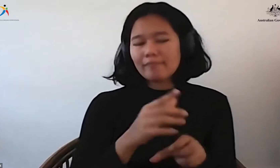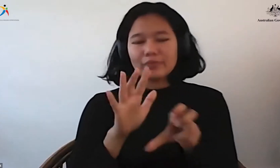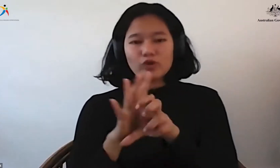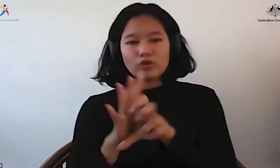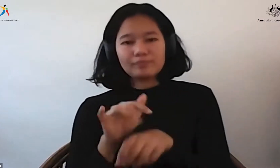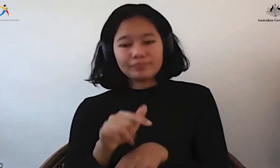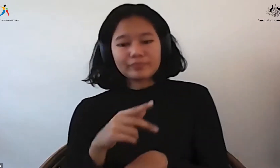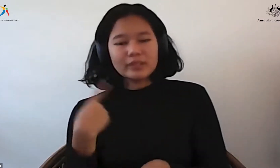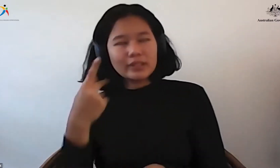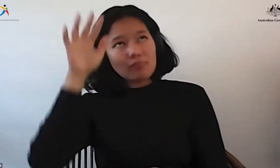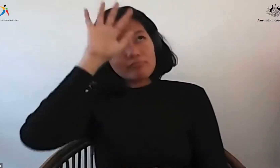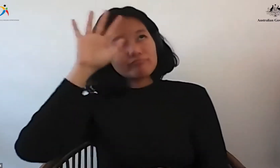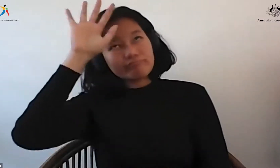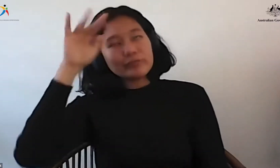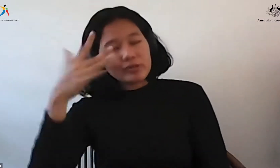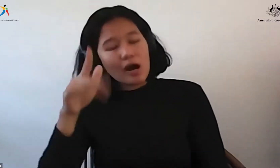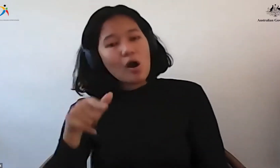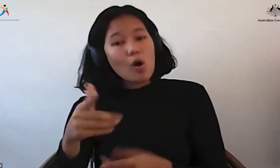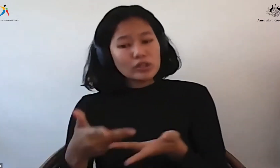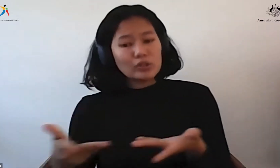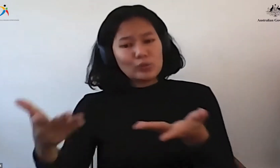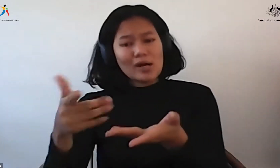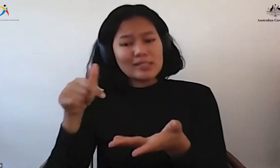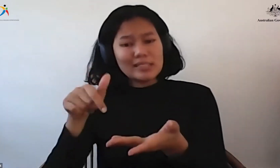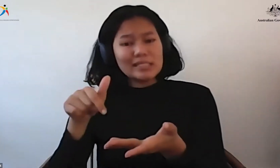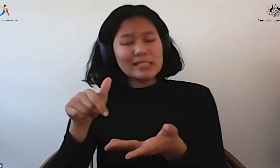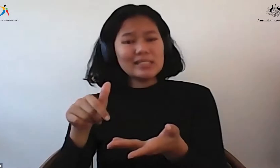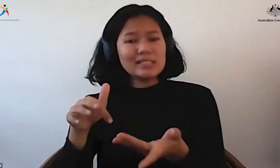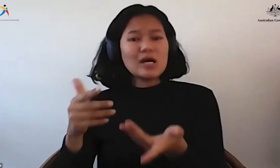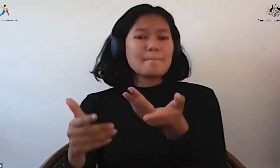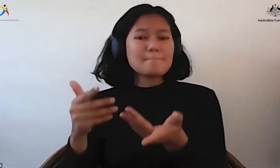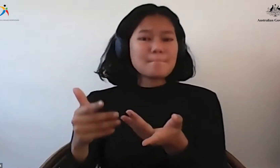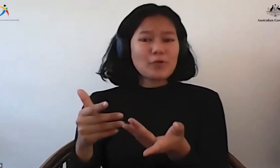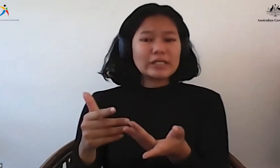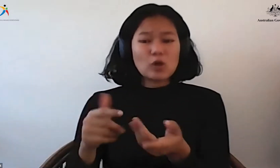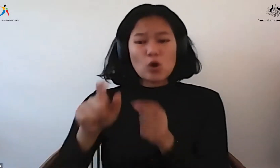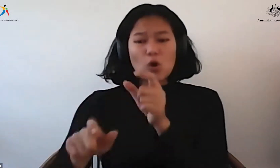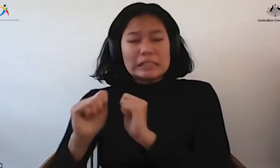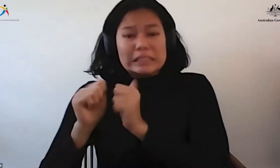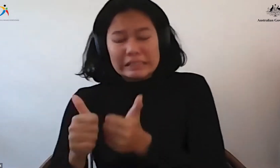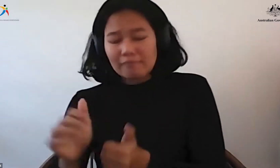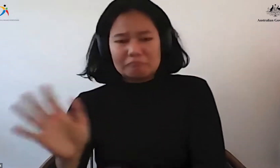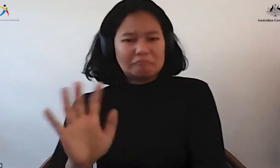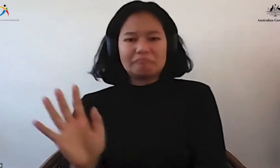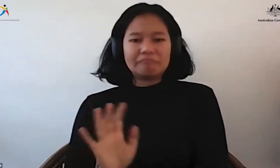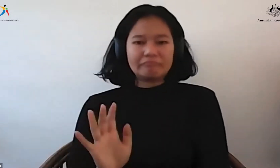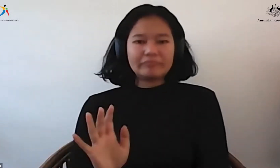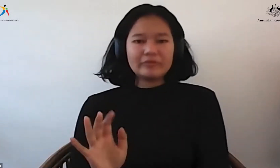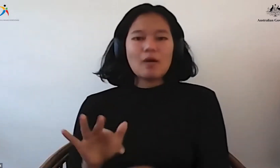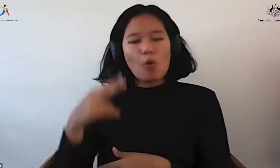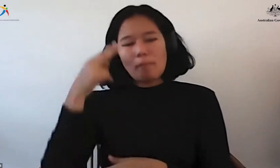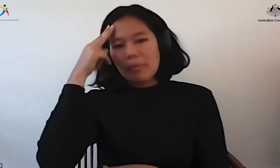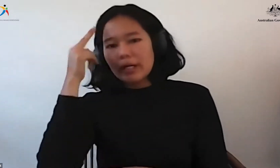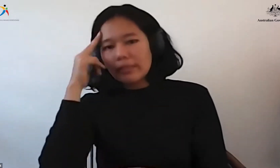kan kebayang betapa krisis ini sebenarnya mungkin nggak ada yang siap gitu, ya. Jadi baik itu